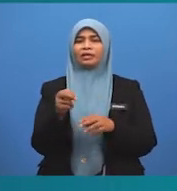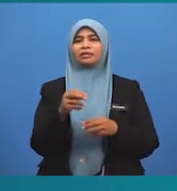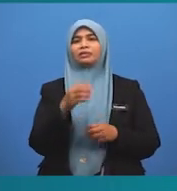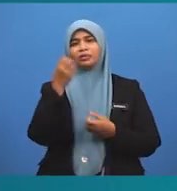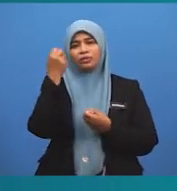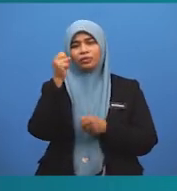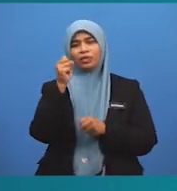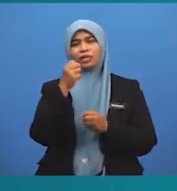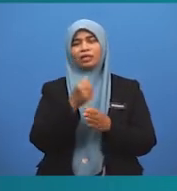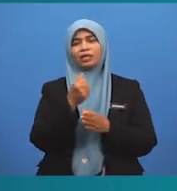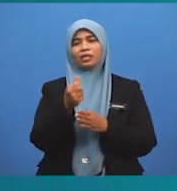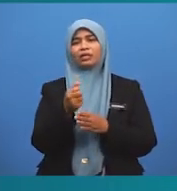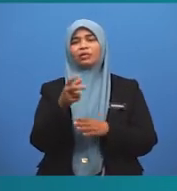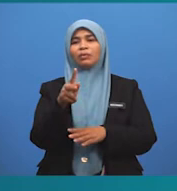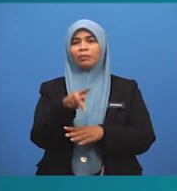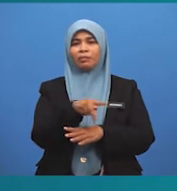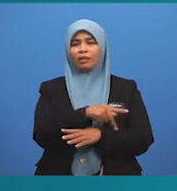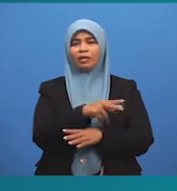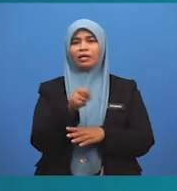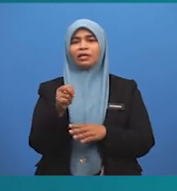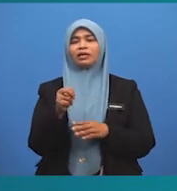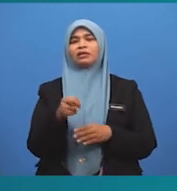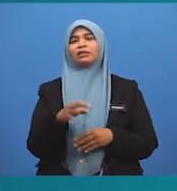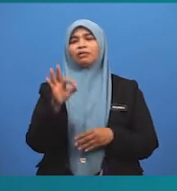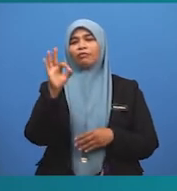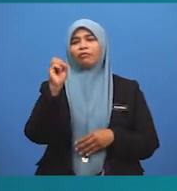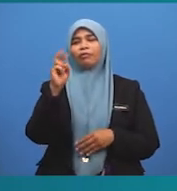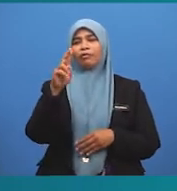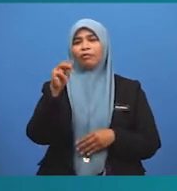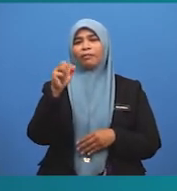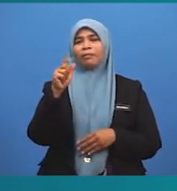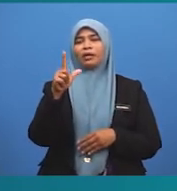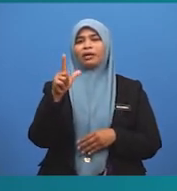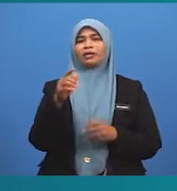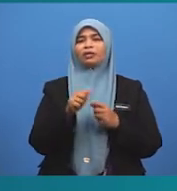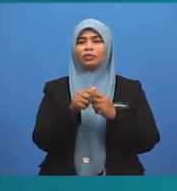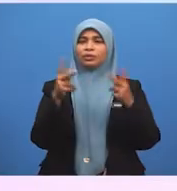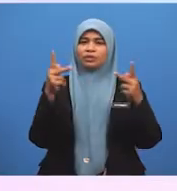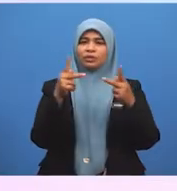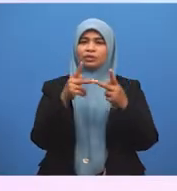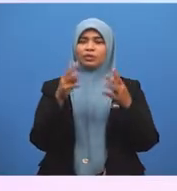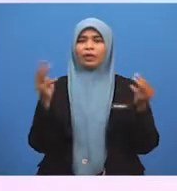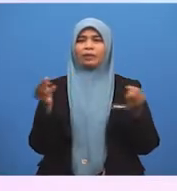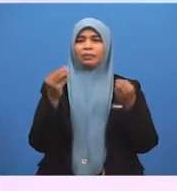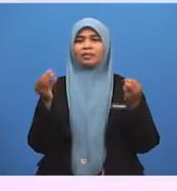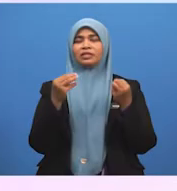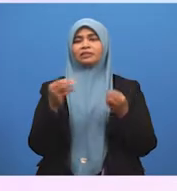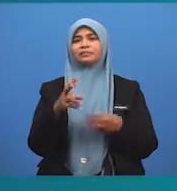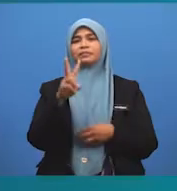atau berpakaian formal mengikut kesesuaian majlis. Yang